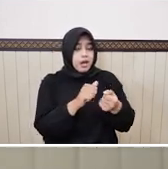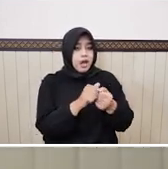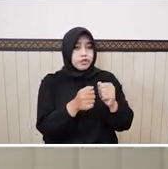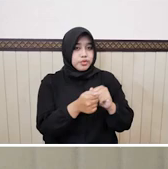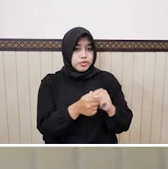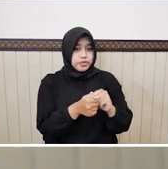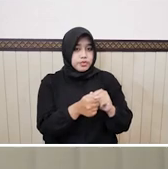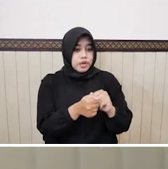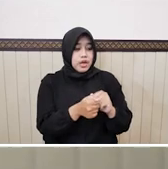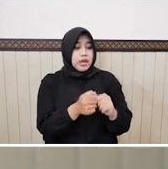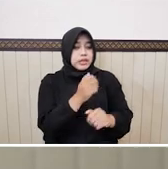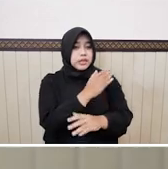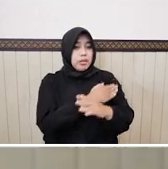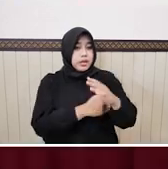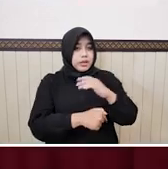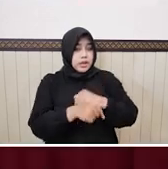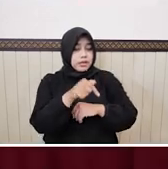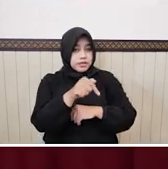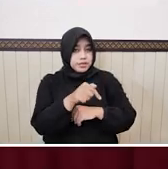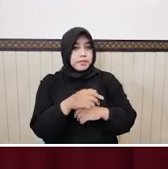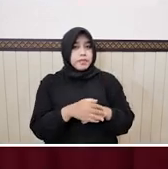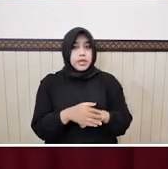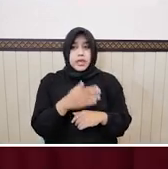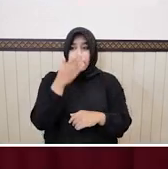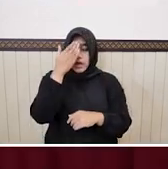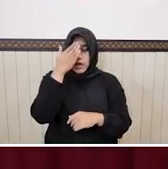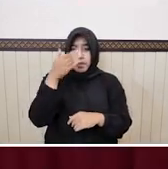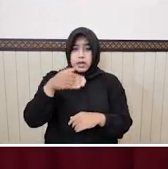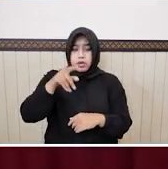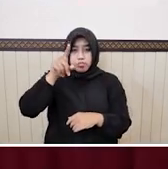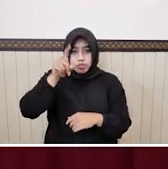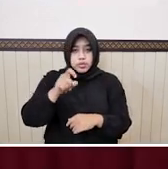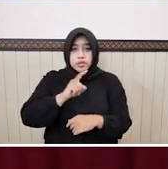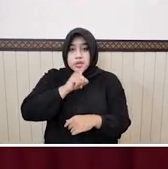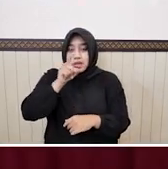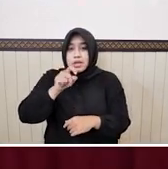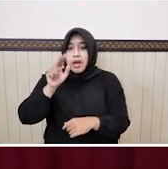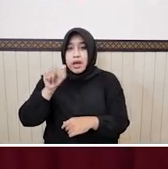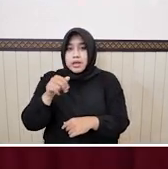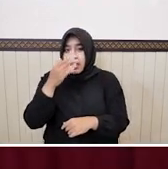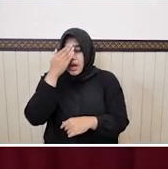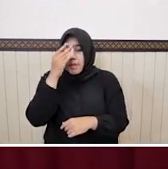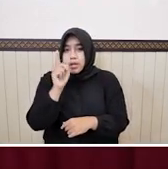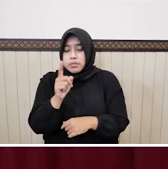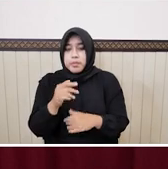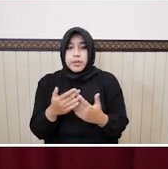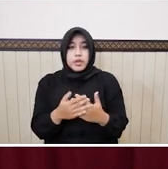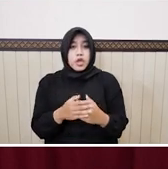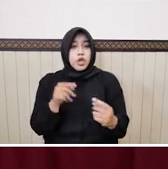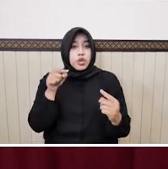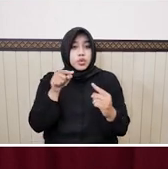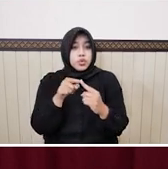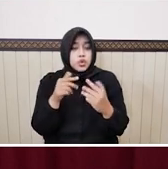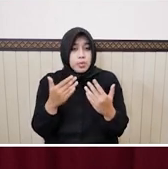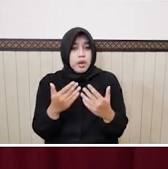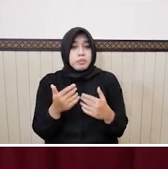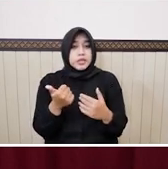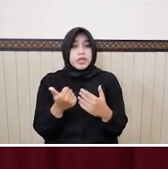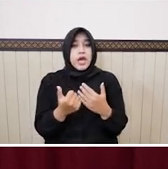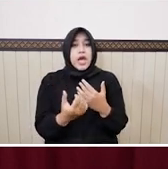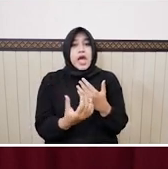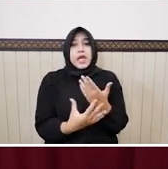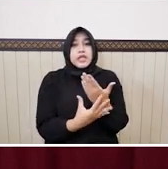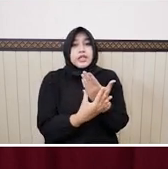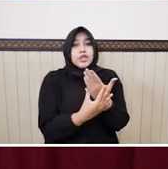dimana dan penyandang disabilitas di dalamnya Kenapa ini perlu ditanyakan mesin Spanyol biar bisa dicontoh Bu Ratri